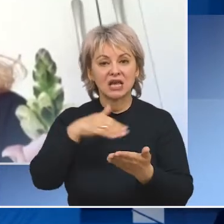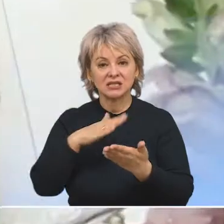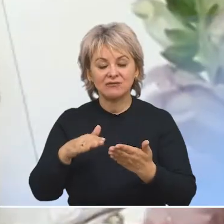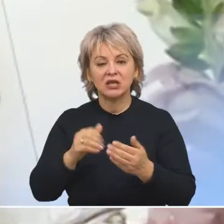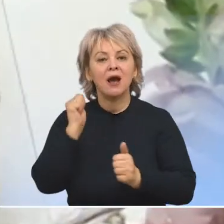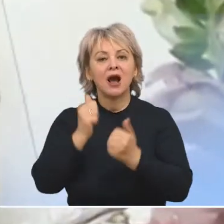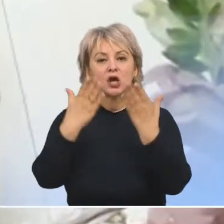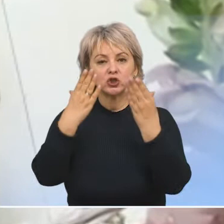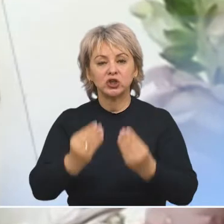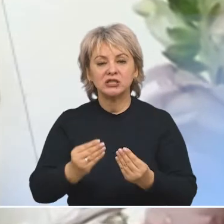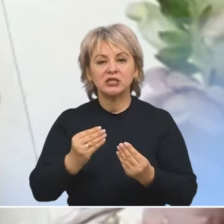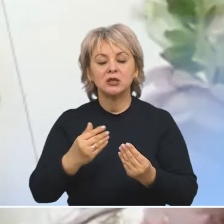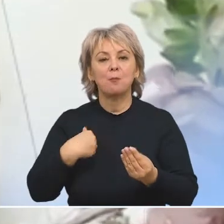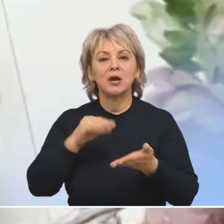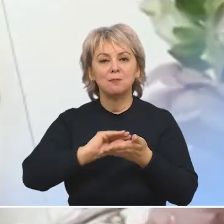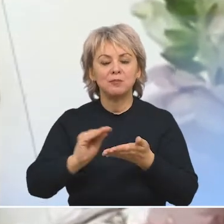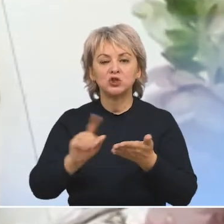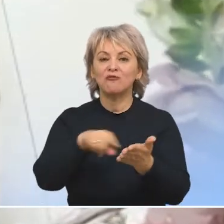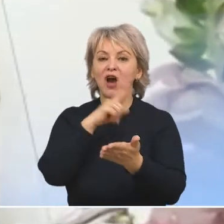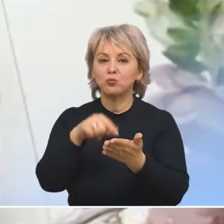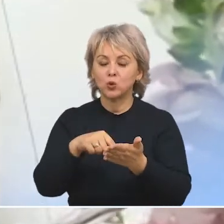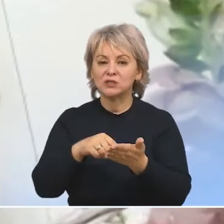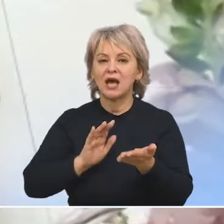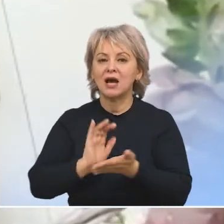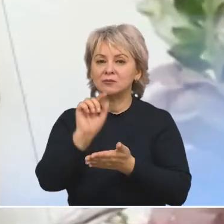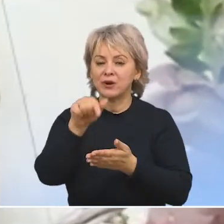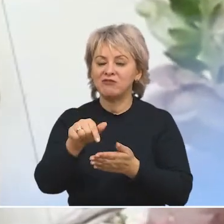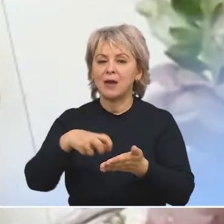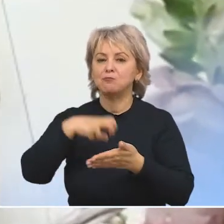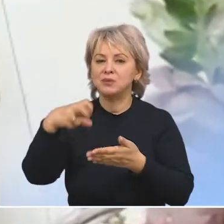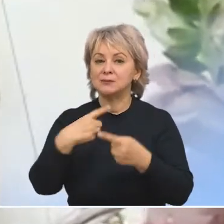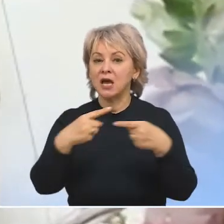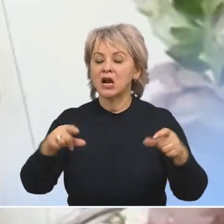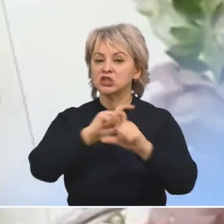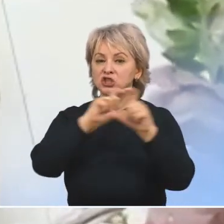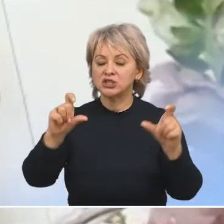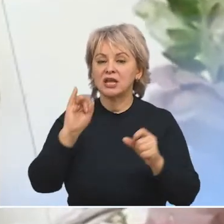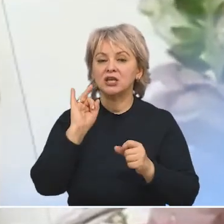насовсем? Ежедневно мы пишем запросы, направляем письма